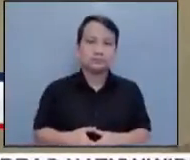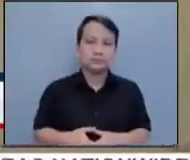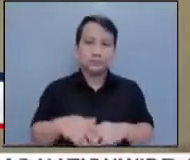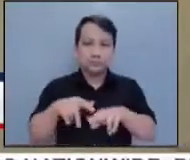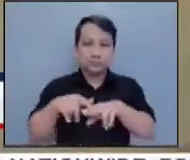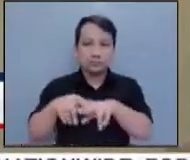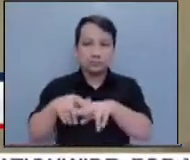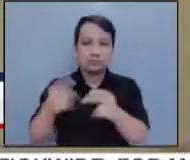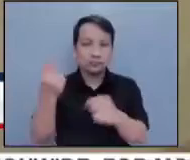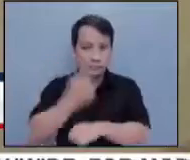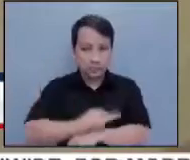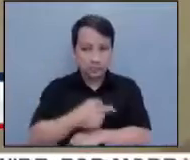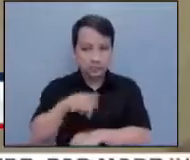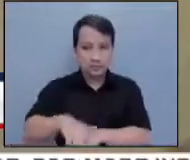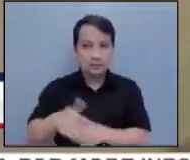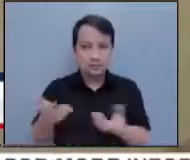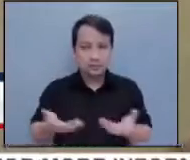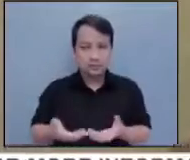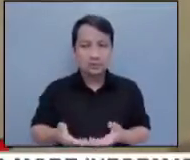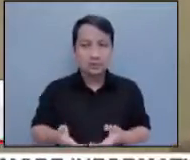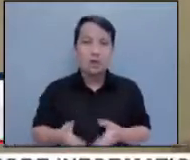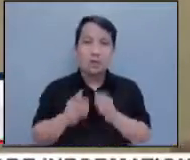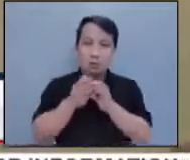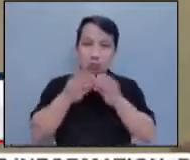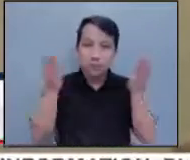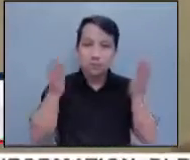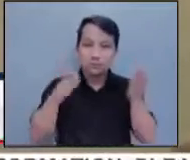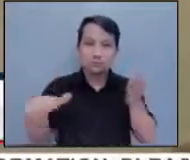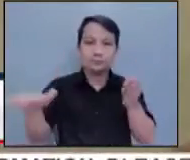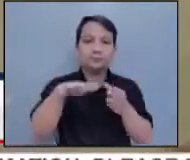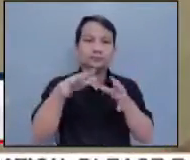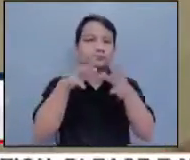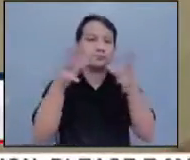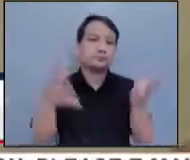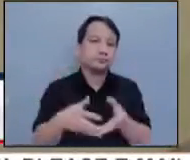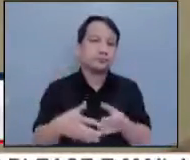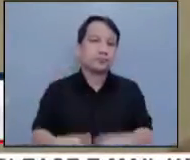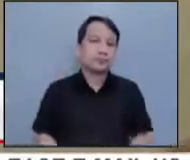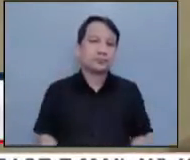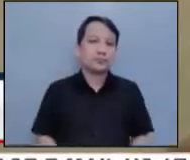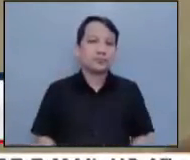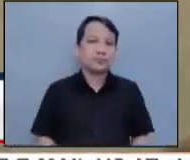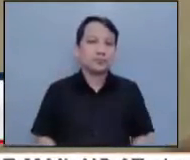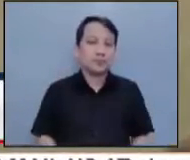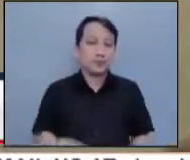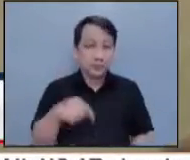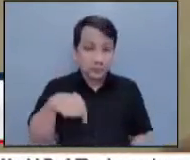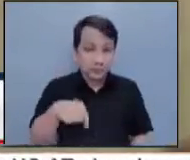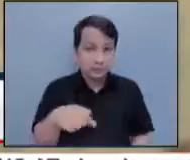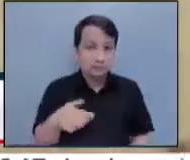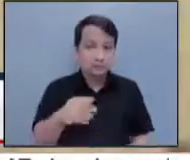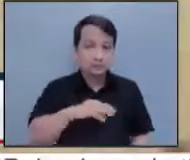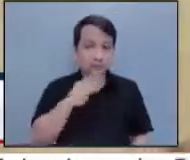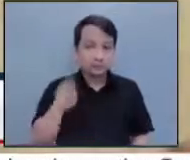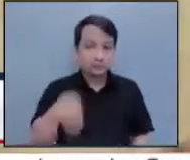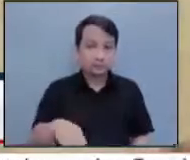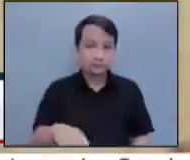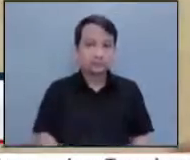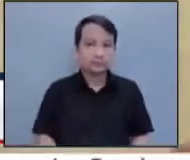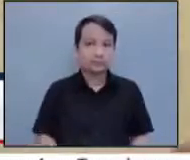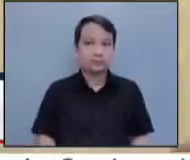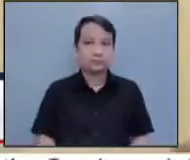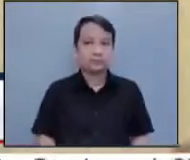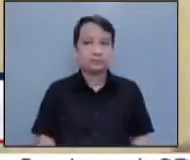Day. It is celebrated all over the world po. And here in Manila naman, ito